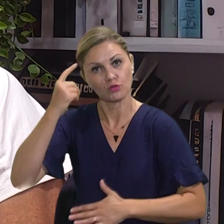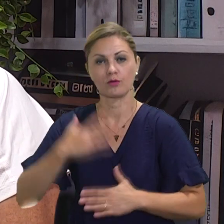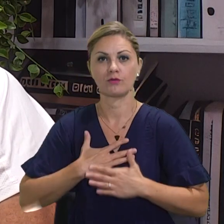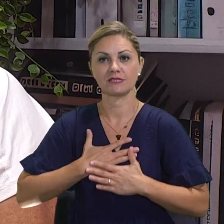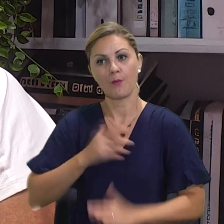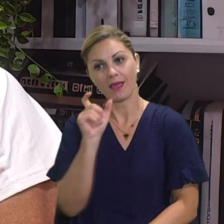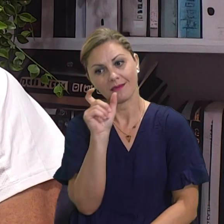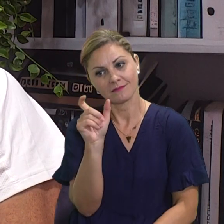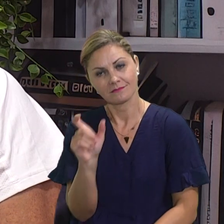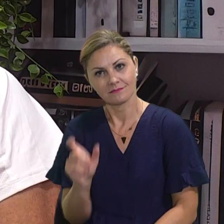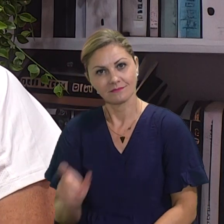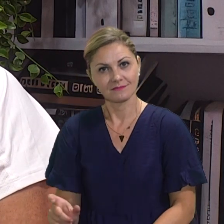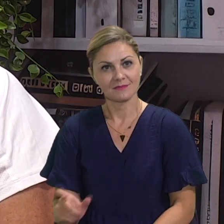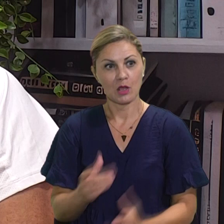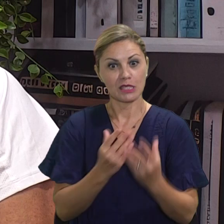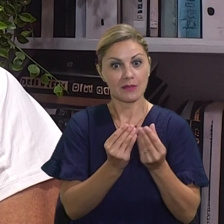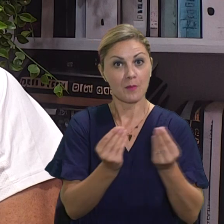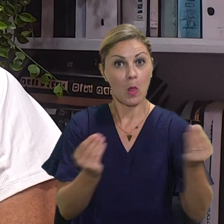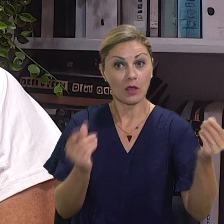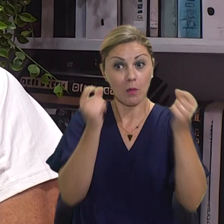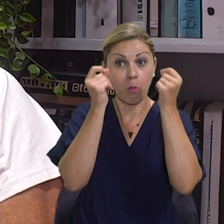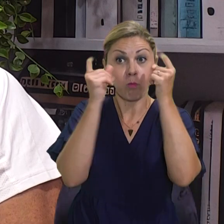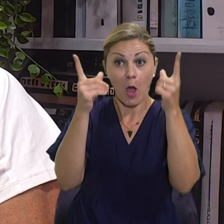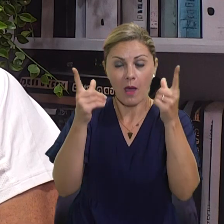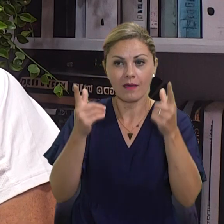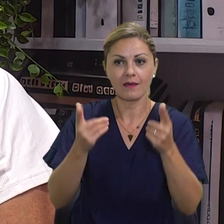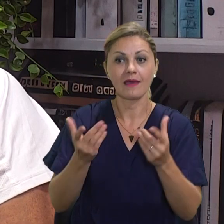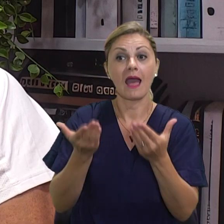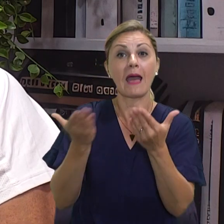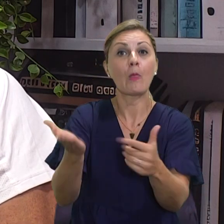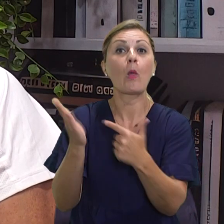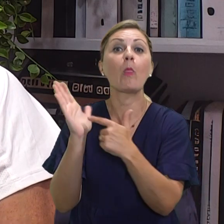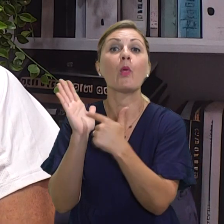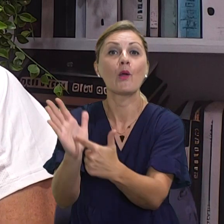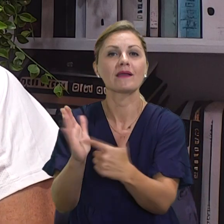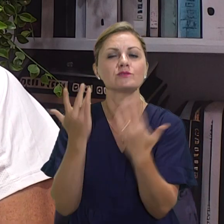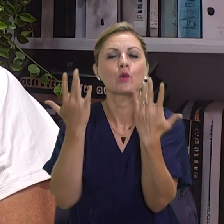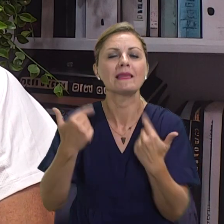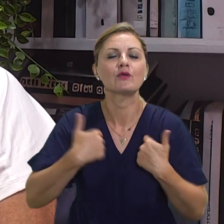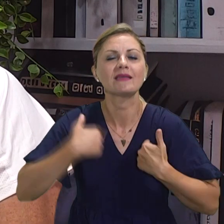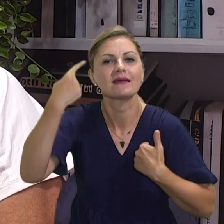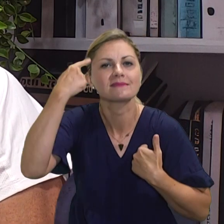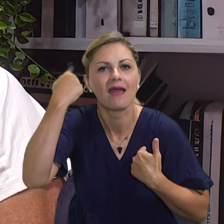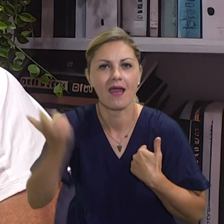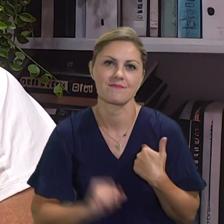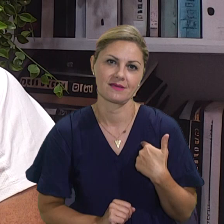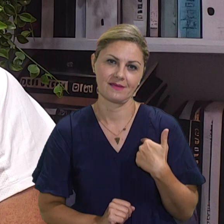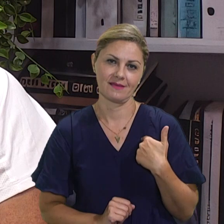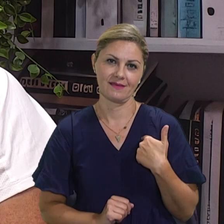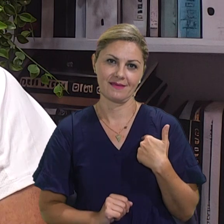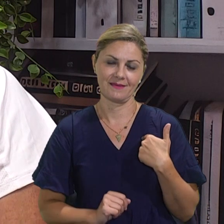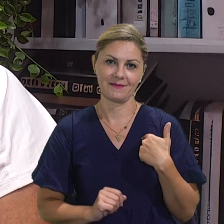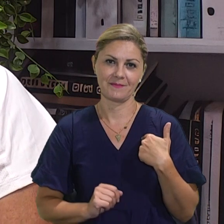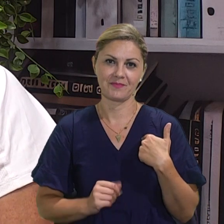za moju struku, za pojmove struke i mogu vam reći da se iznenadio. Ja sam to napravio onako i za frkancije, je li? Lektorira mi je ovaj naš bivši kolega